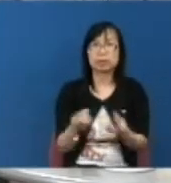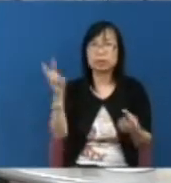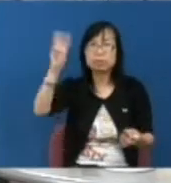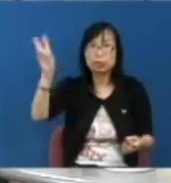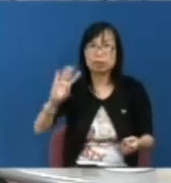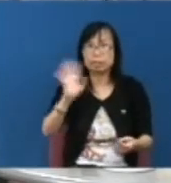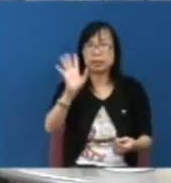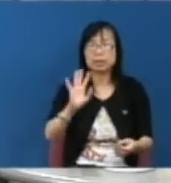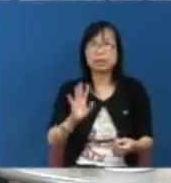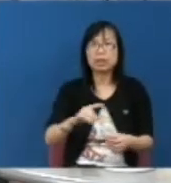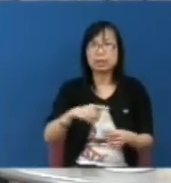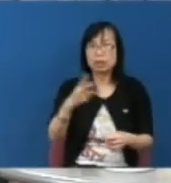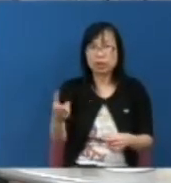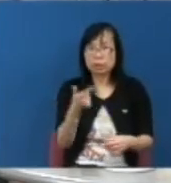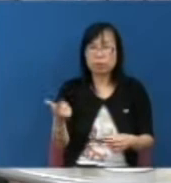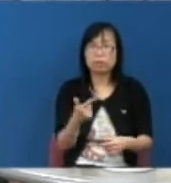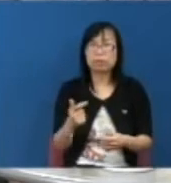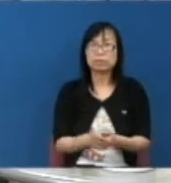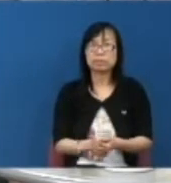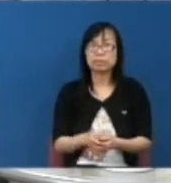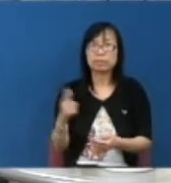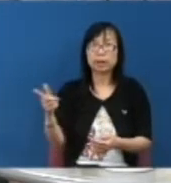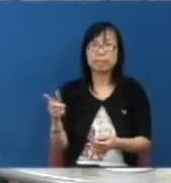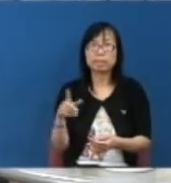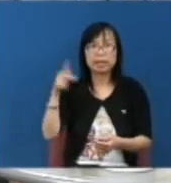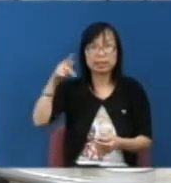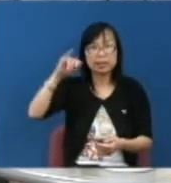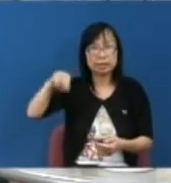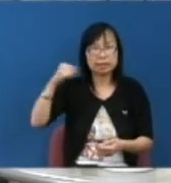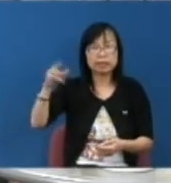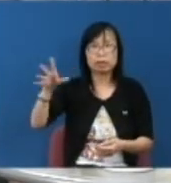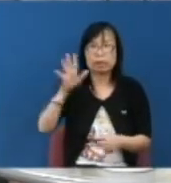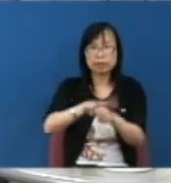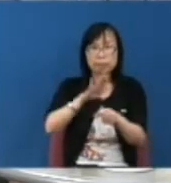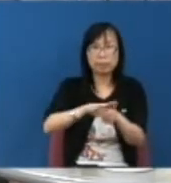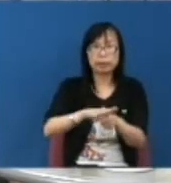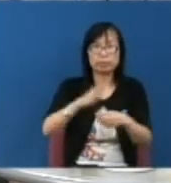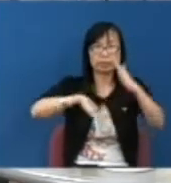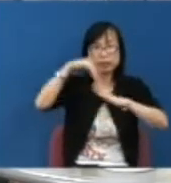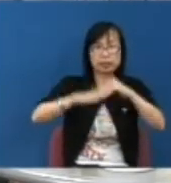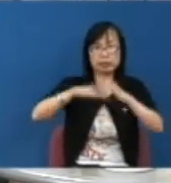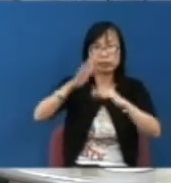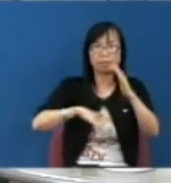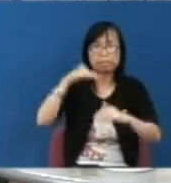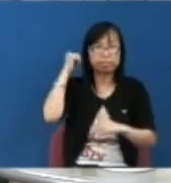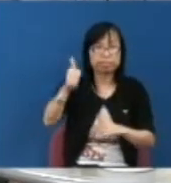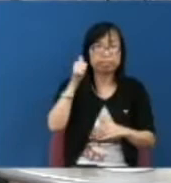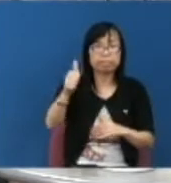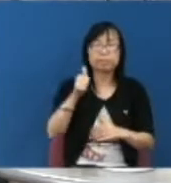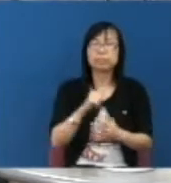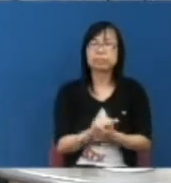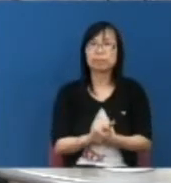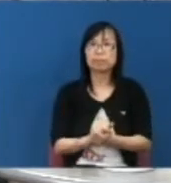唔需要太多嘅，尤其而家阿蒲先生頭先所講啦，而家日本嗰個技術已經係好好啊，可能